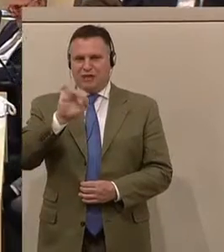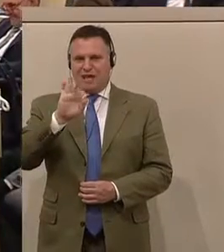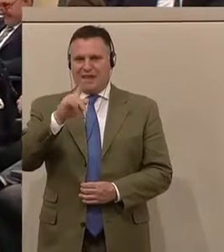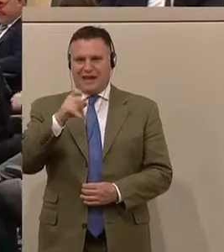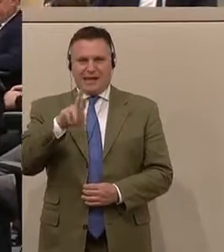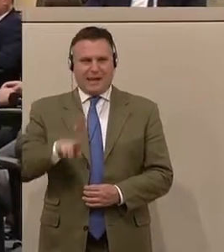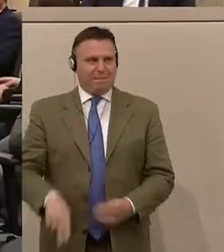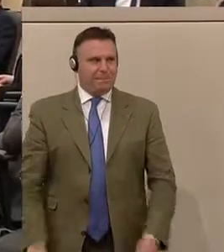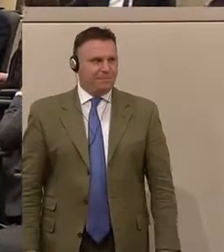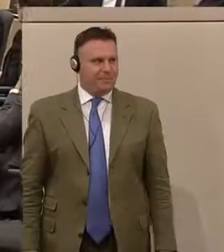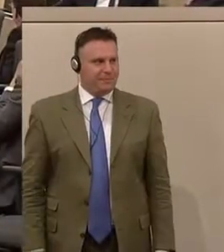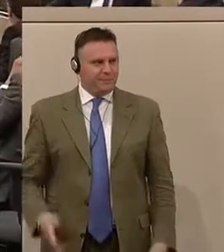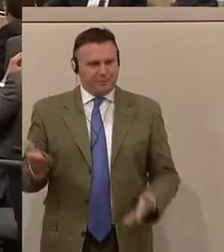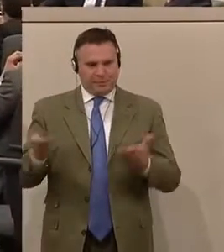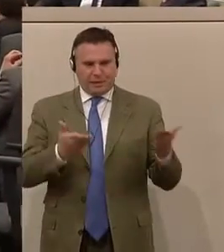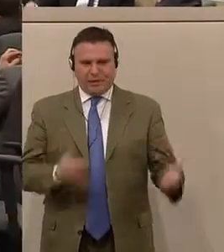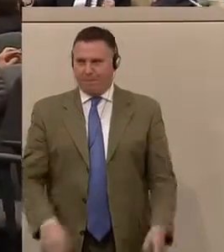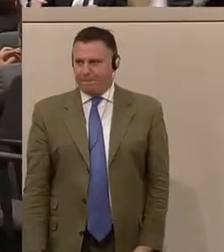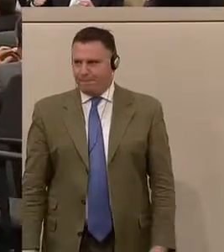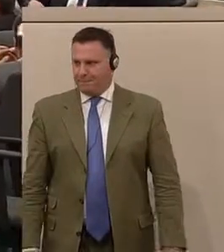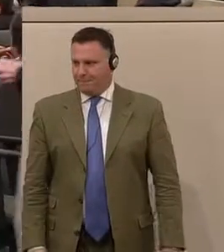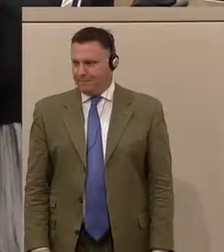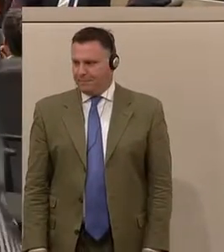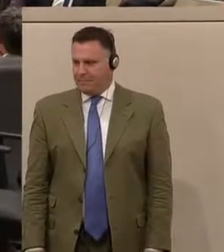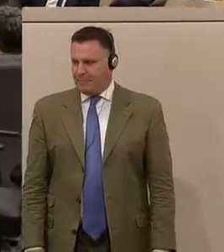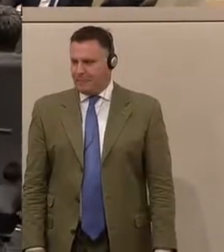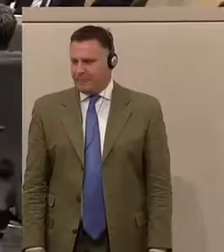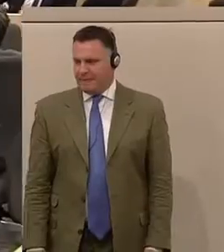Zu Wort gemeldet hat sich Michaela Steinacker von der ÖVP.